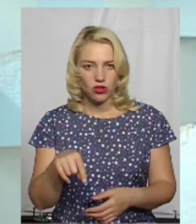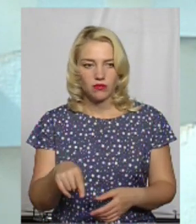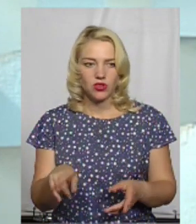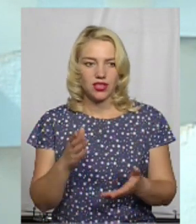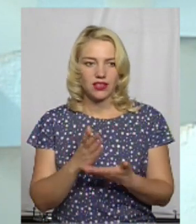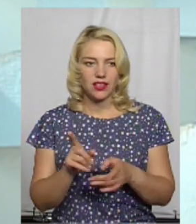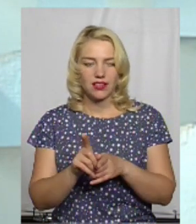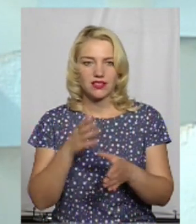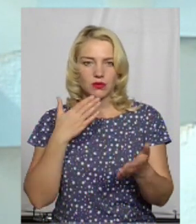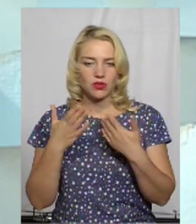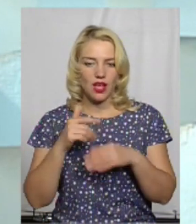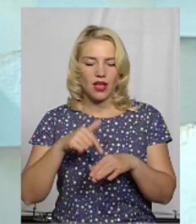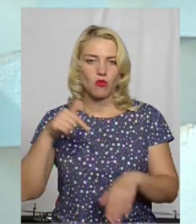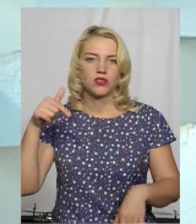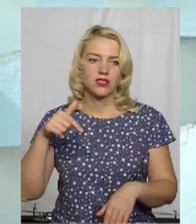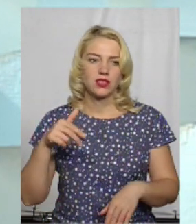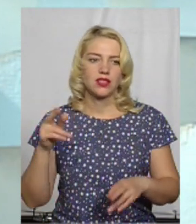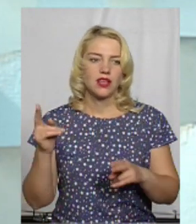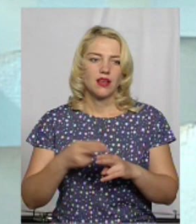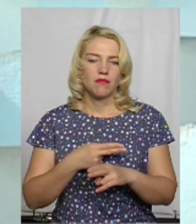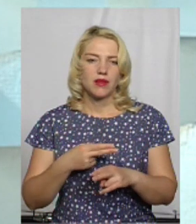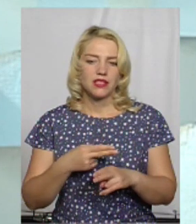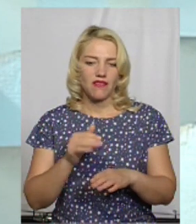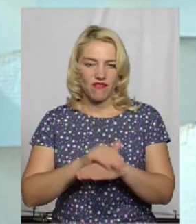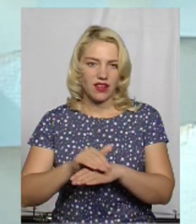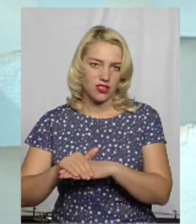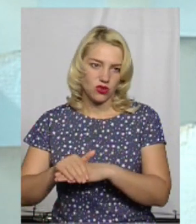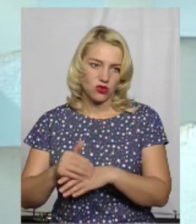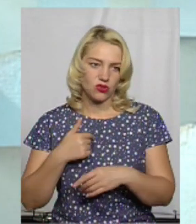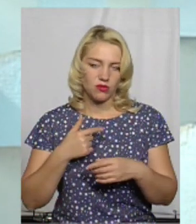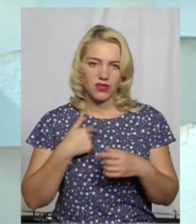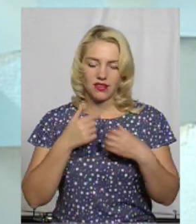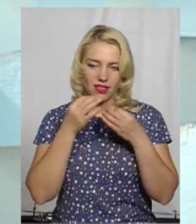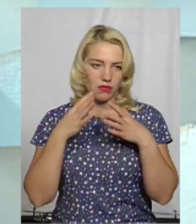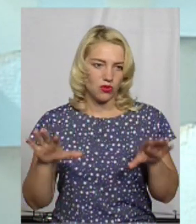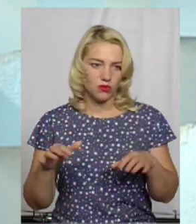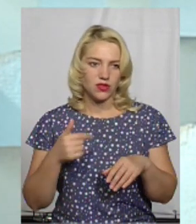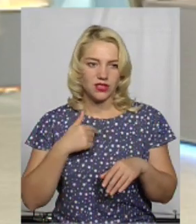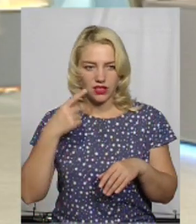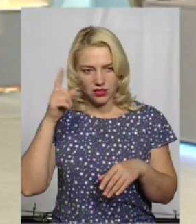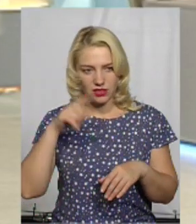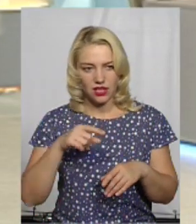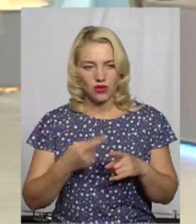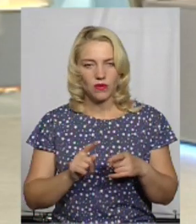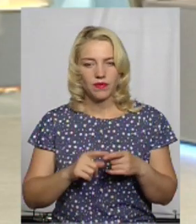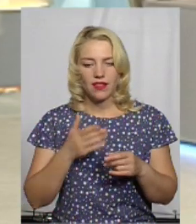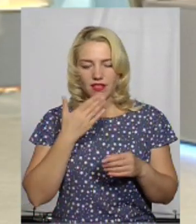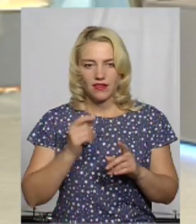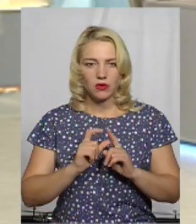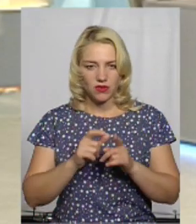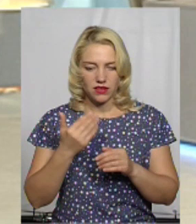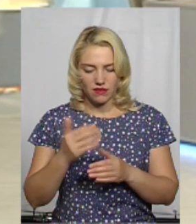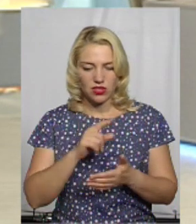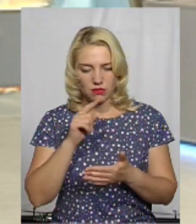йде таке спілкування досить емоційне, без фактажу, що мені дуже не подобається. Я знаю, що я не відповіла на ваше питання, але я не